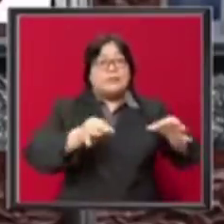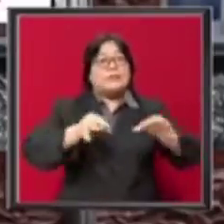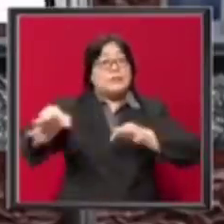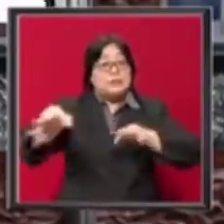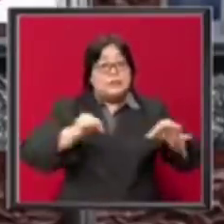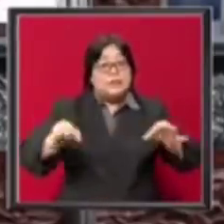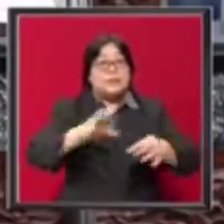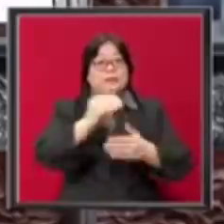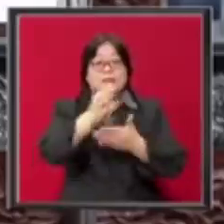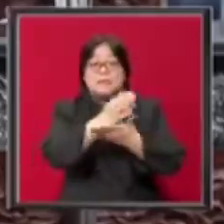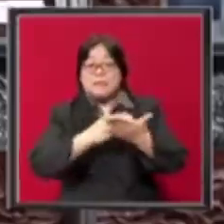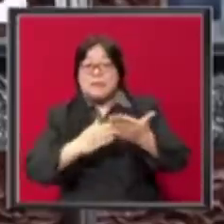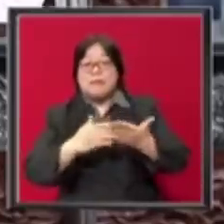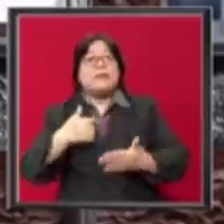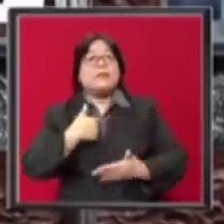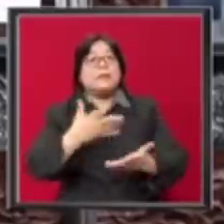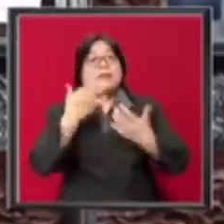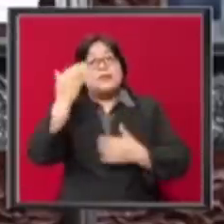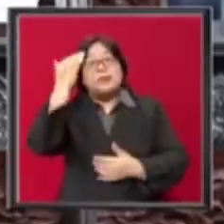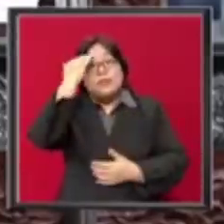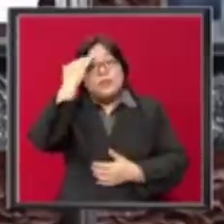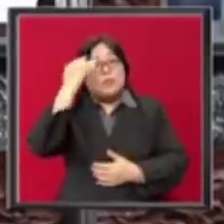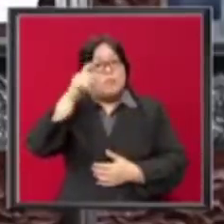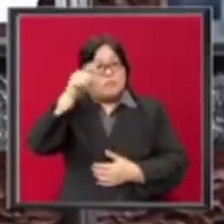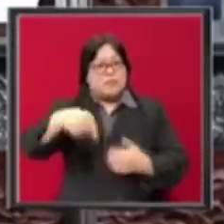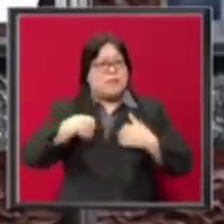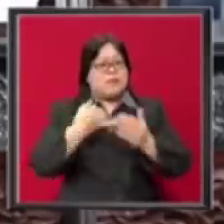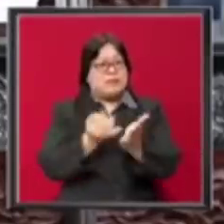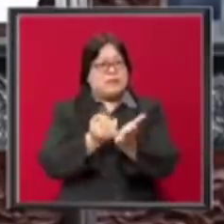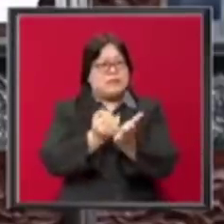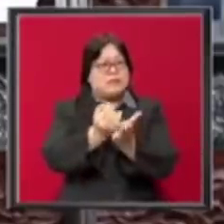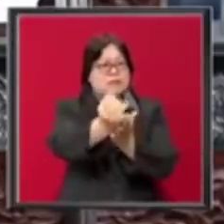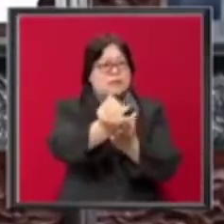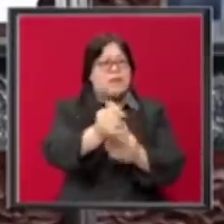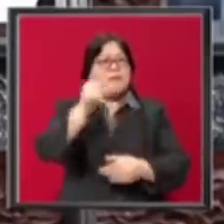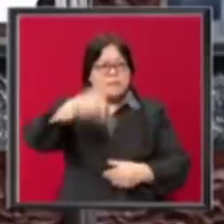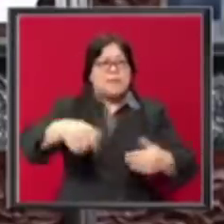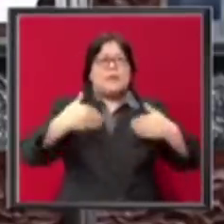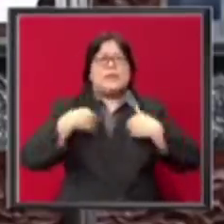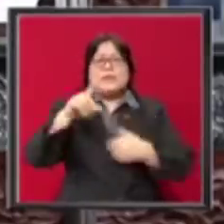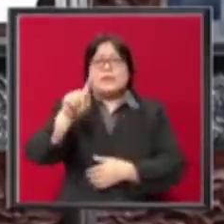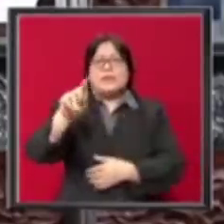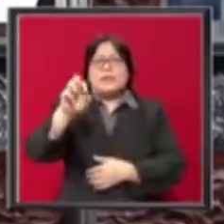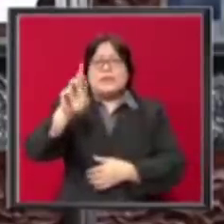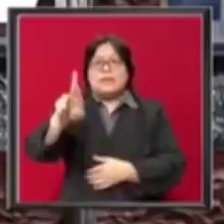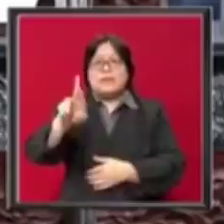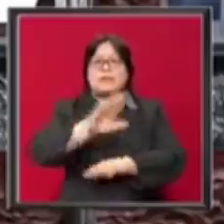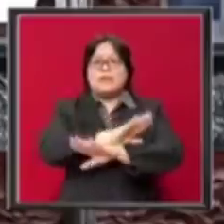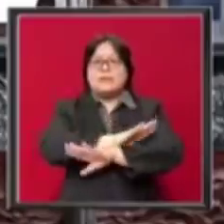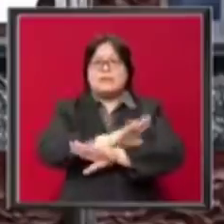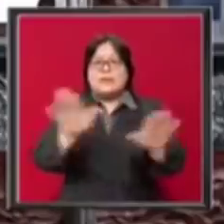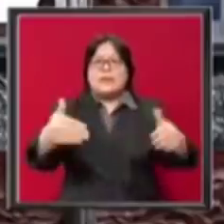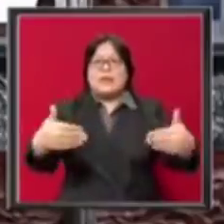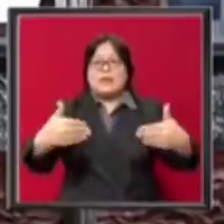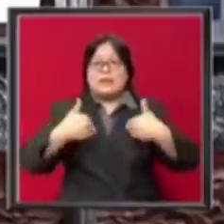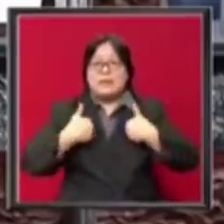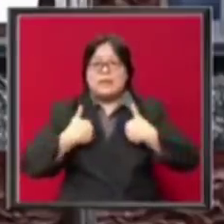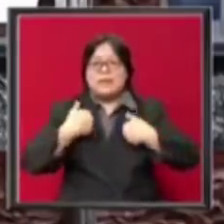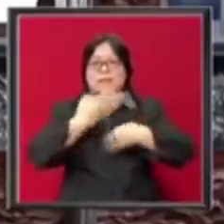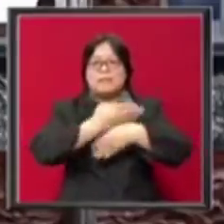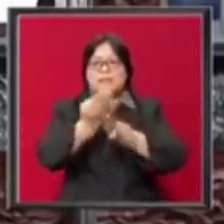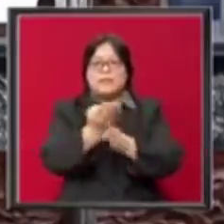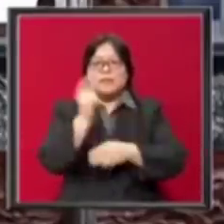dijelaskan dan sebagainya, kita nak tahu mesti ada ketelusan, mesti ada tender jangan ada